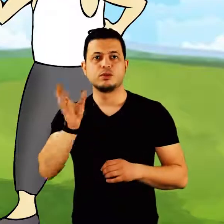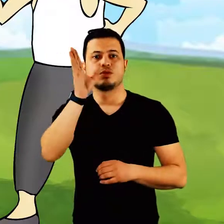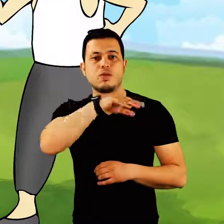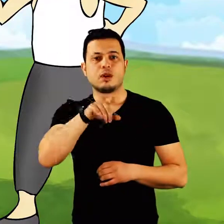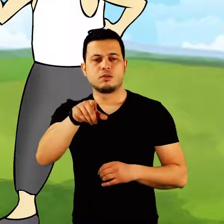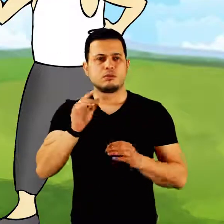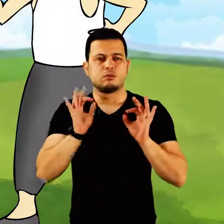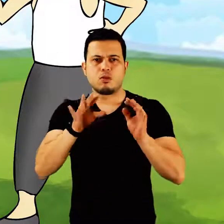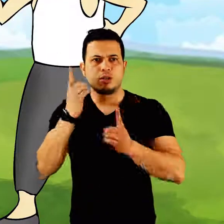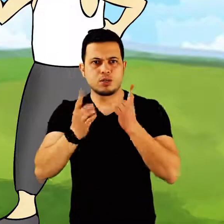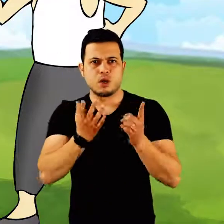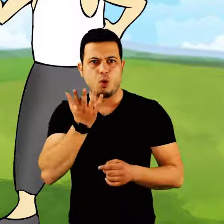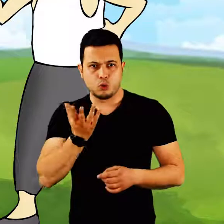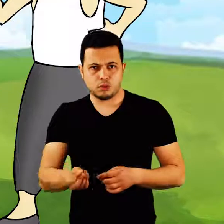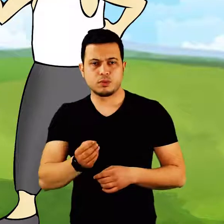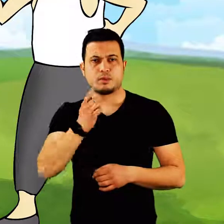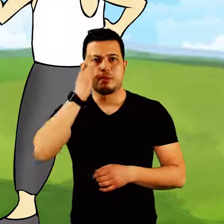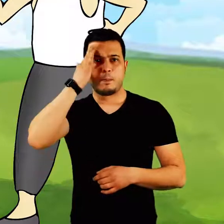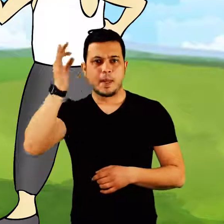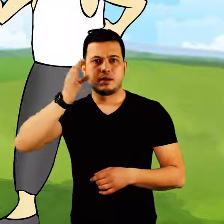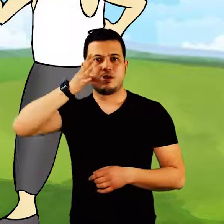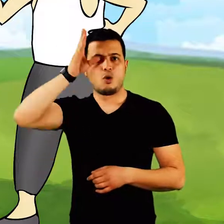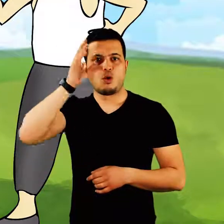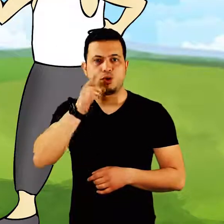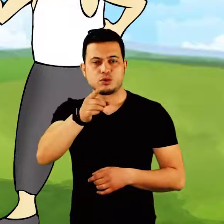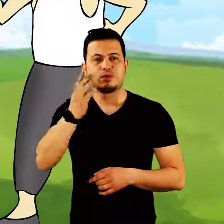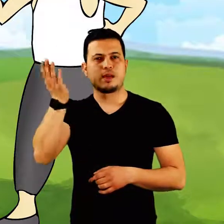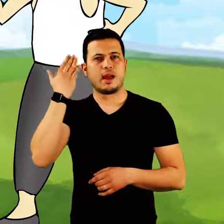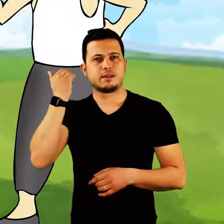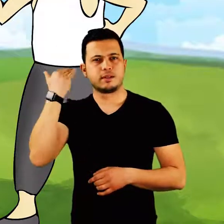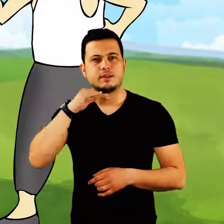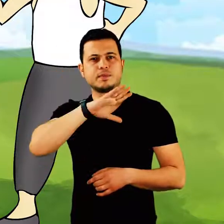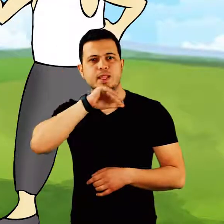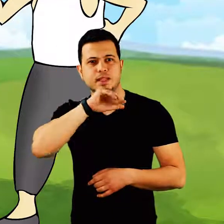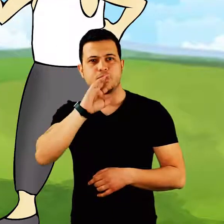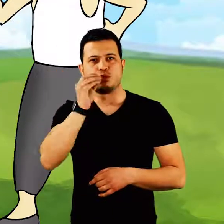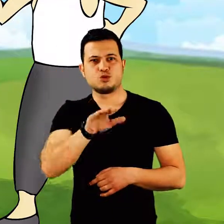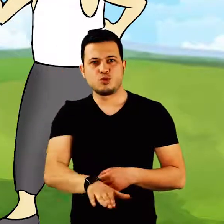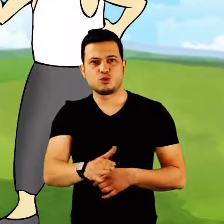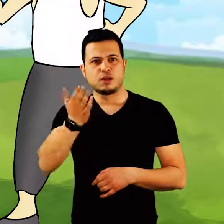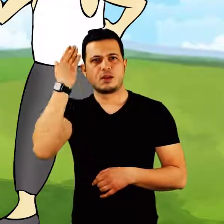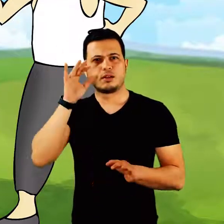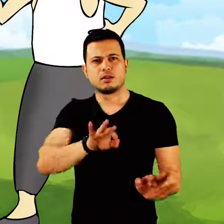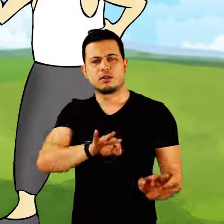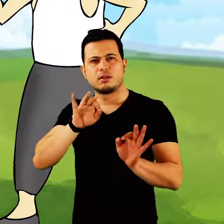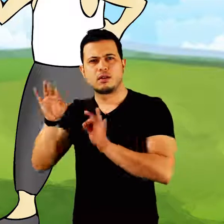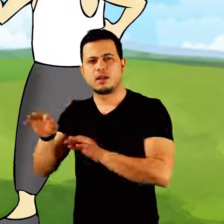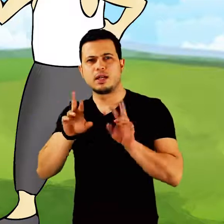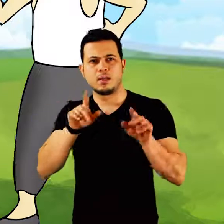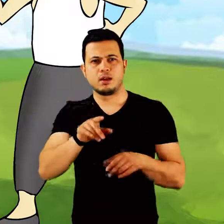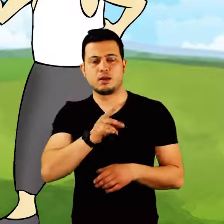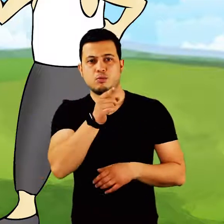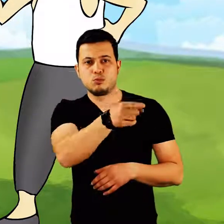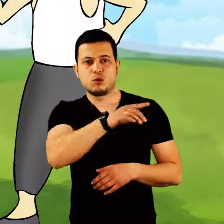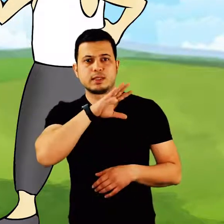miydi? Gerçekten Bilge Horoz onları dedesinin çocukluğuna mı göndermişti? Yoksa